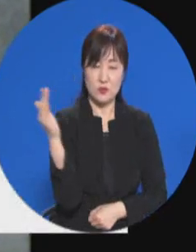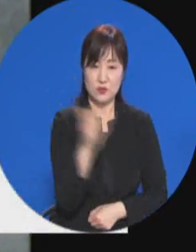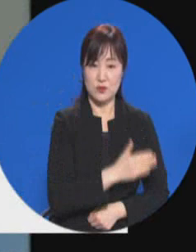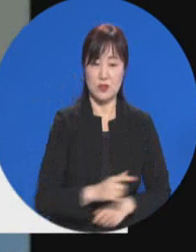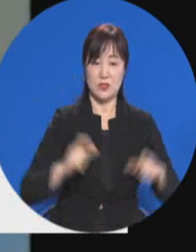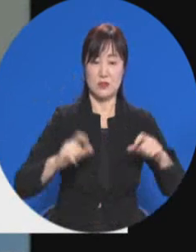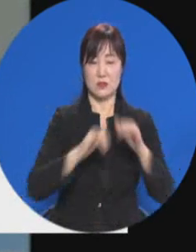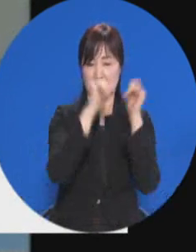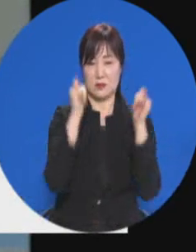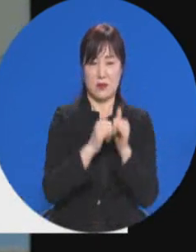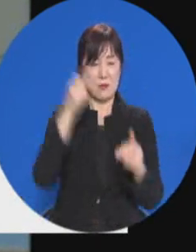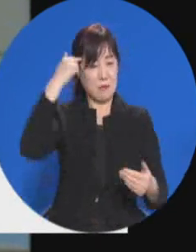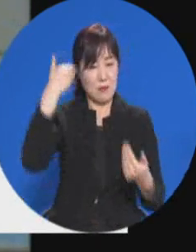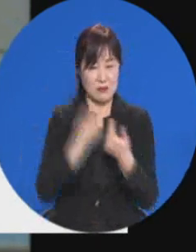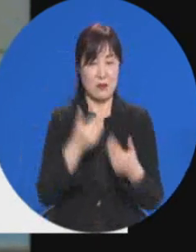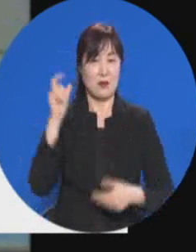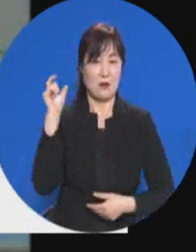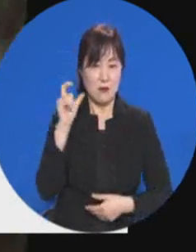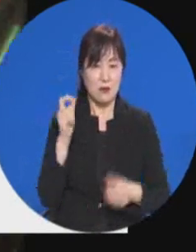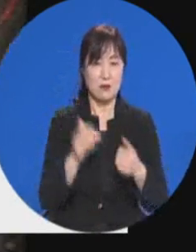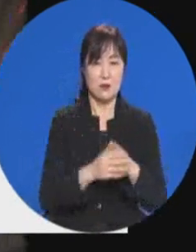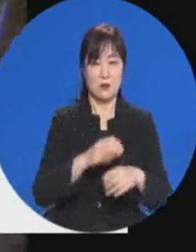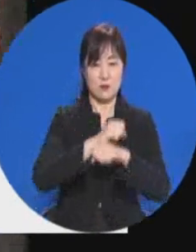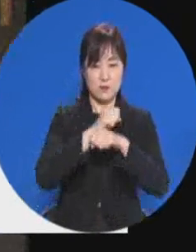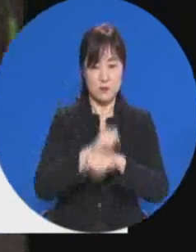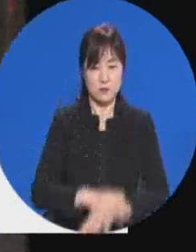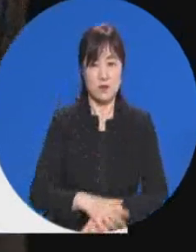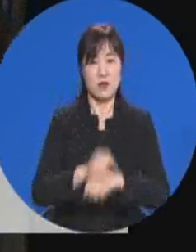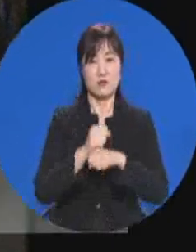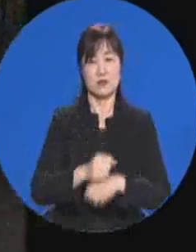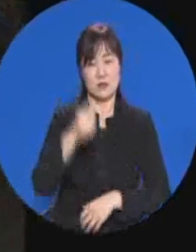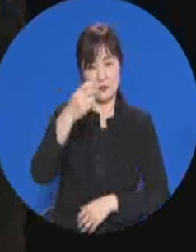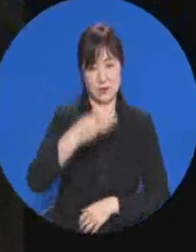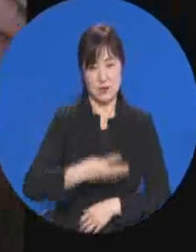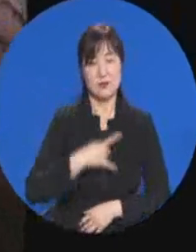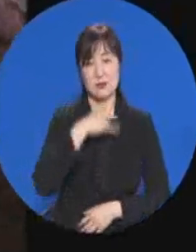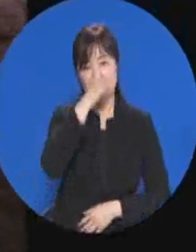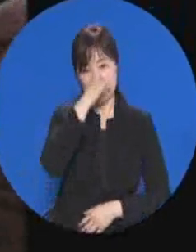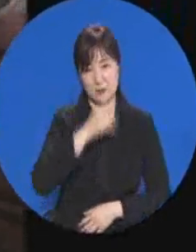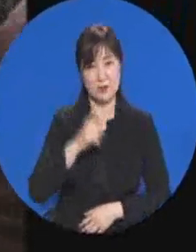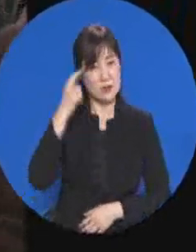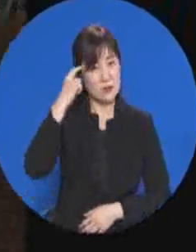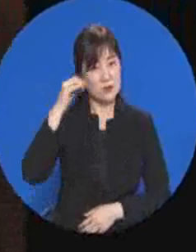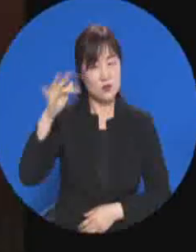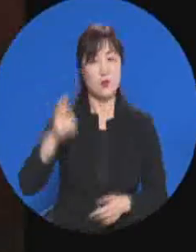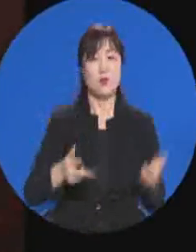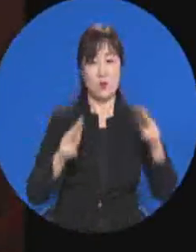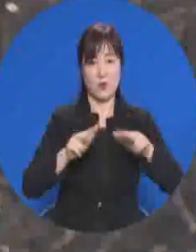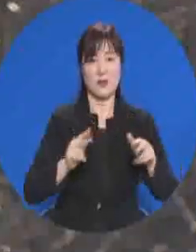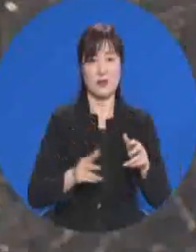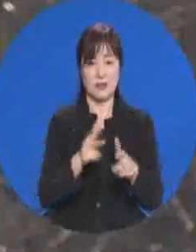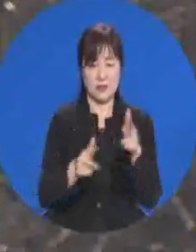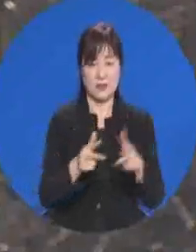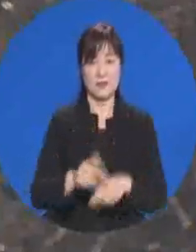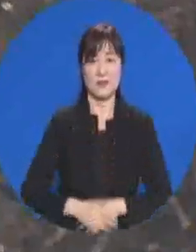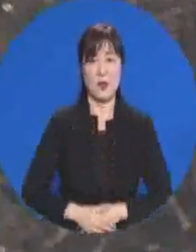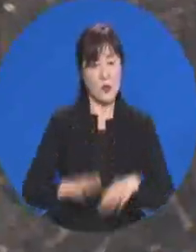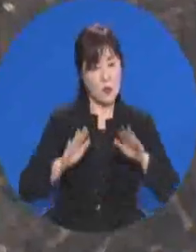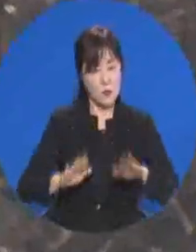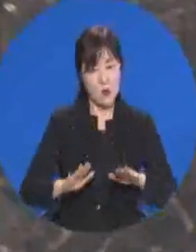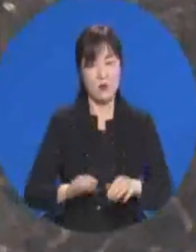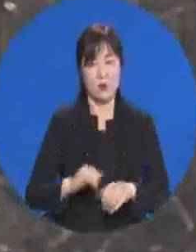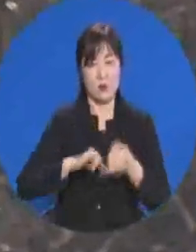지역사회의 강한 반대에 부딪히면서 번번이 무산됐던 지역의 숙원사업, 고흥추모공원 조성사업.